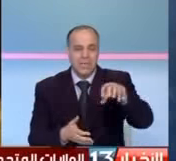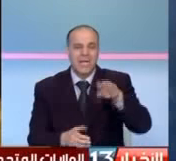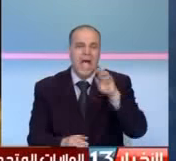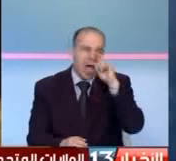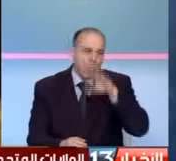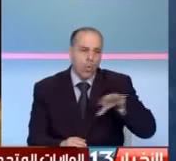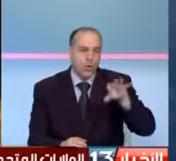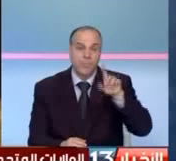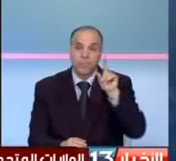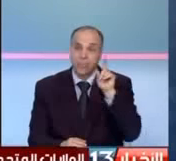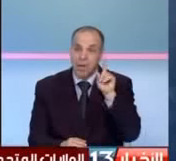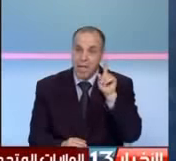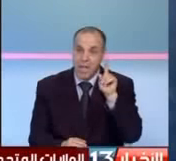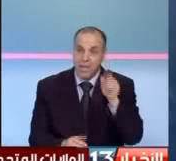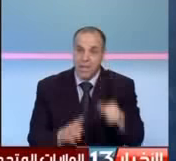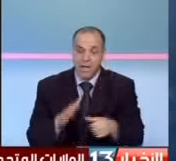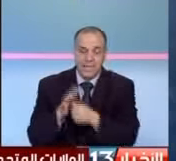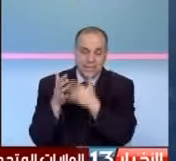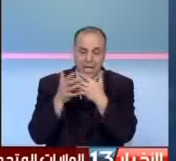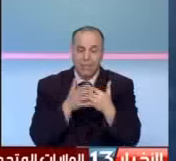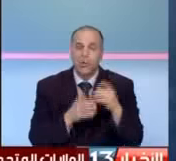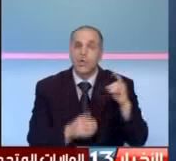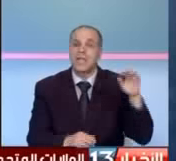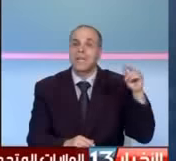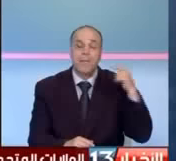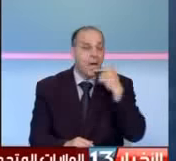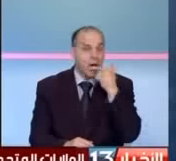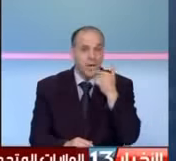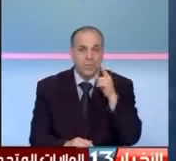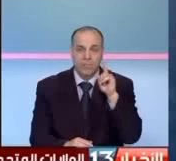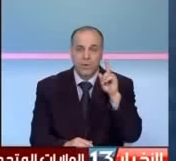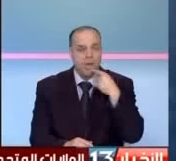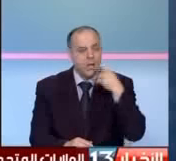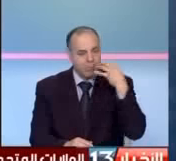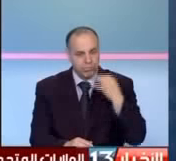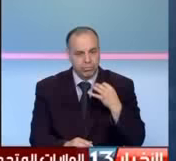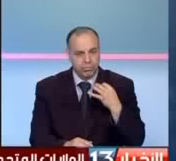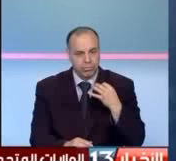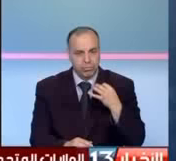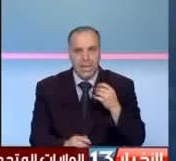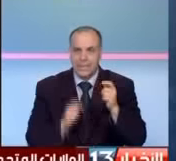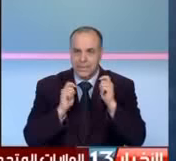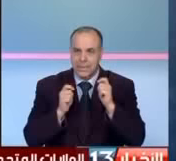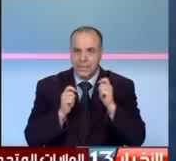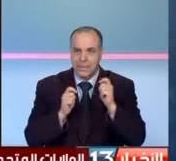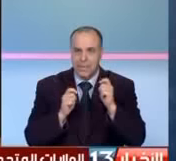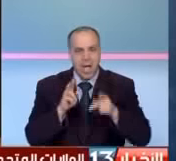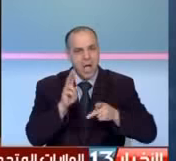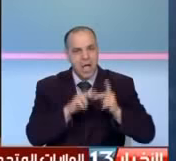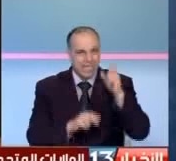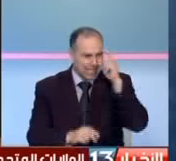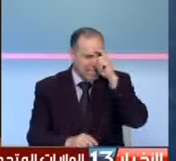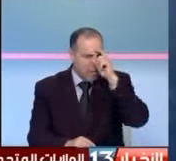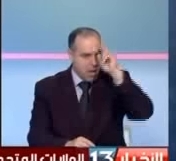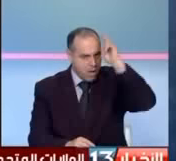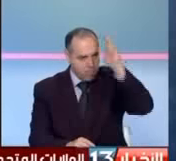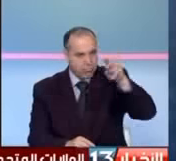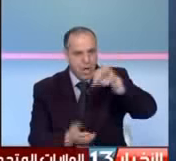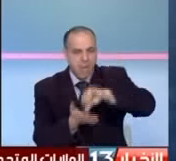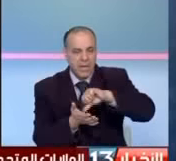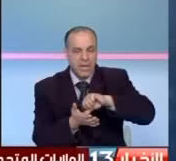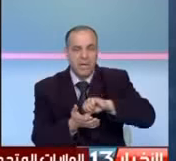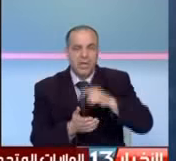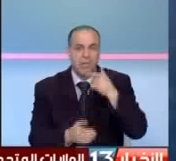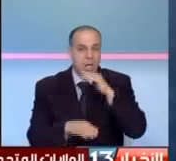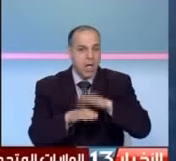الشرق الأوسط. وكان الرئيس الأمريكي دونالد ترامب قد توعد بانتهاج سياسة أكثر جرأة ضد طهران،